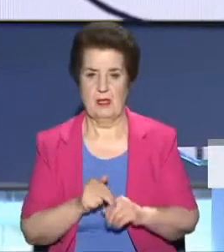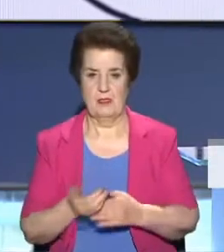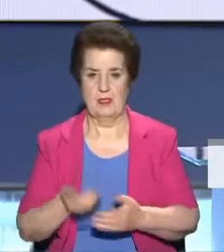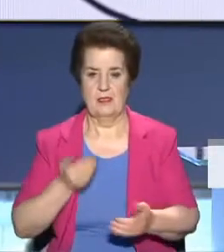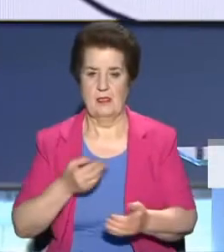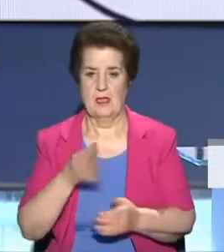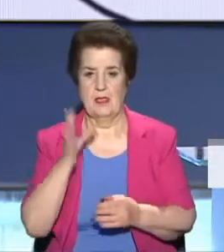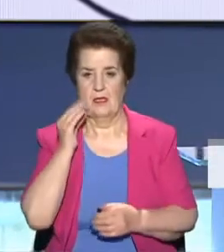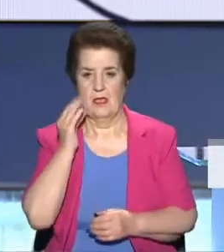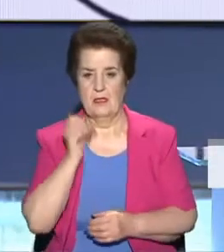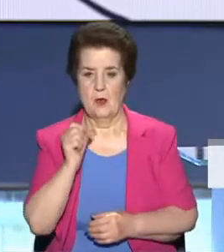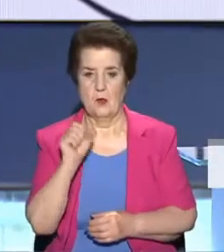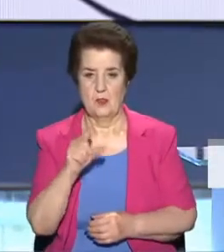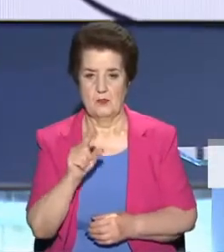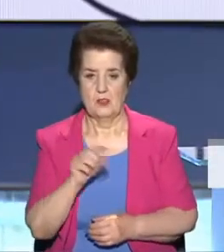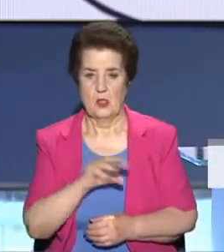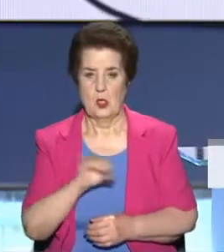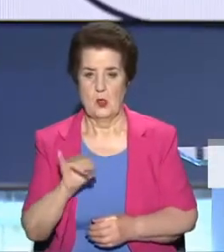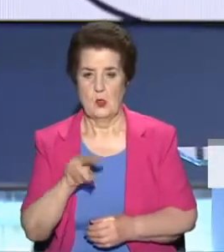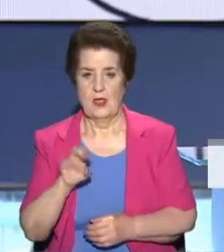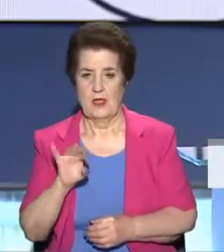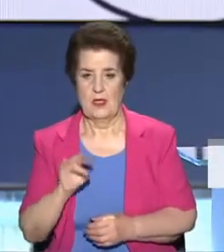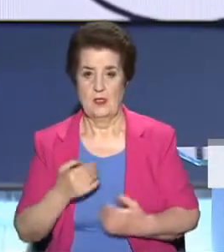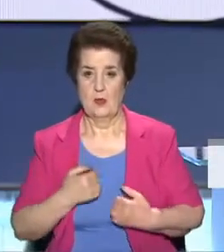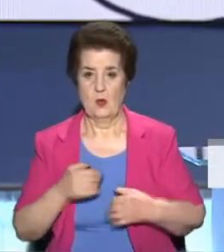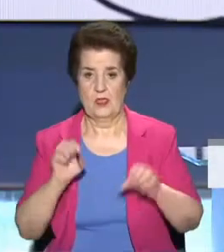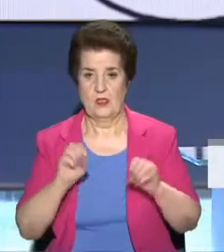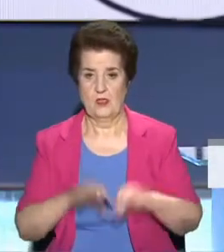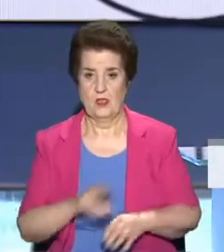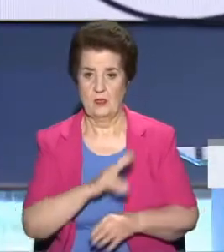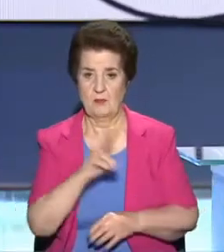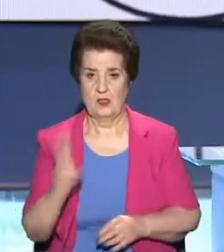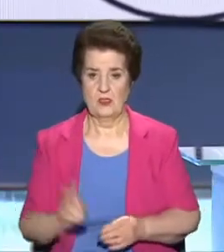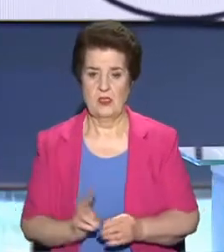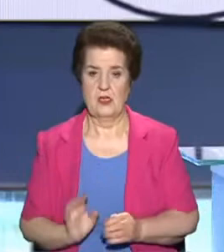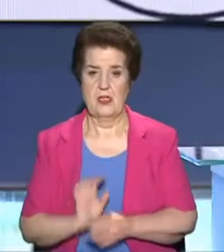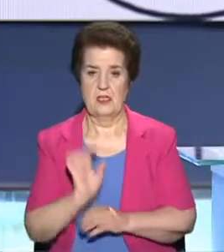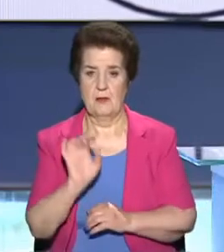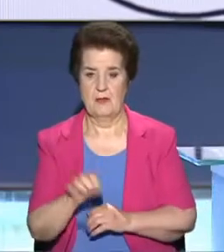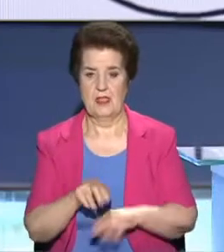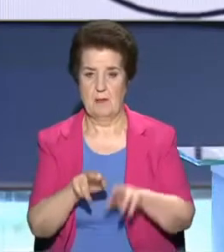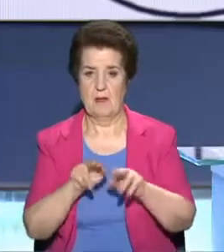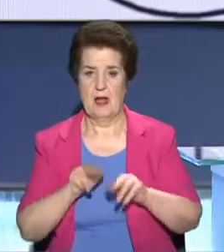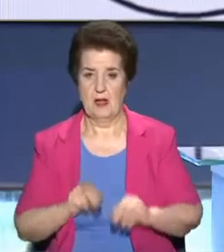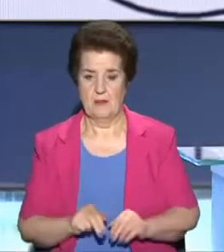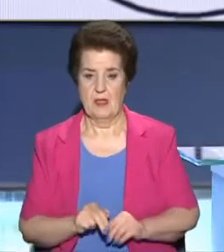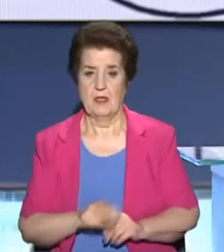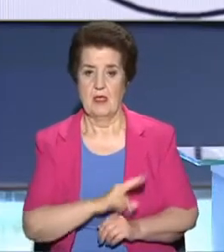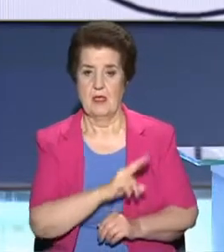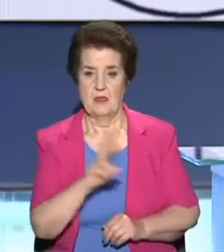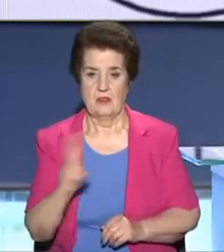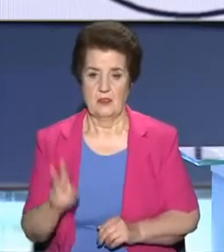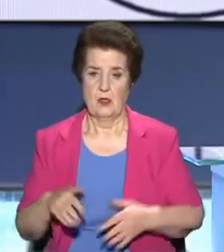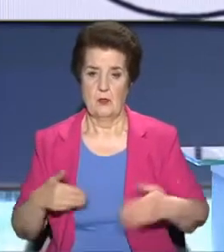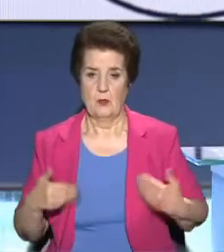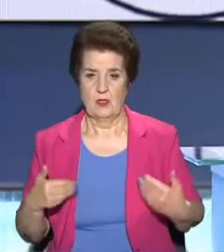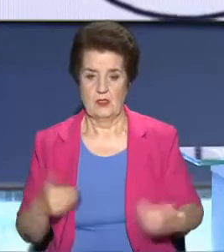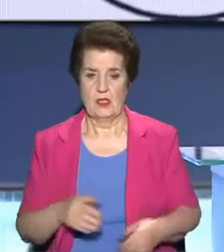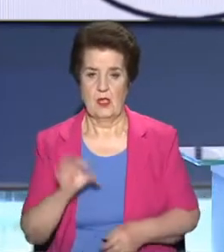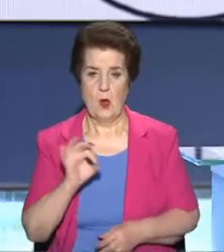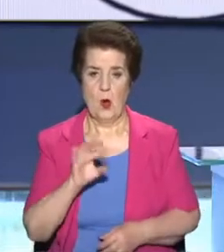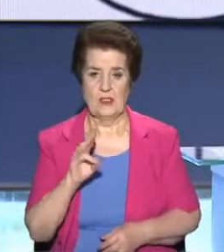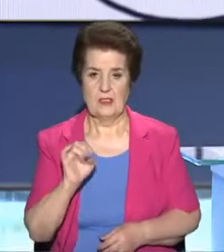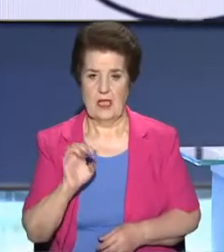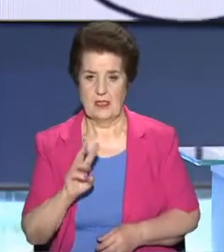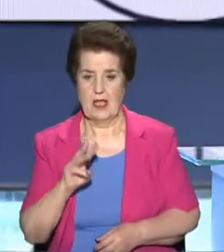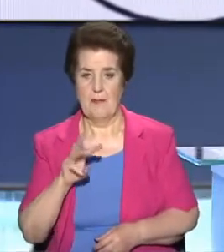din data de 11 iulie noi decidem pe cine trimite în parlament în următorii patru ani Bună seara Sunt oxana Mititelu și